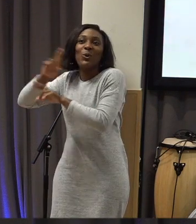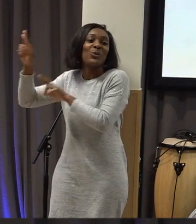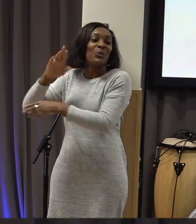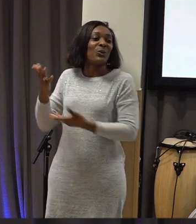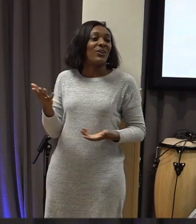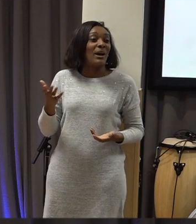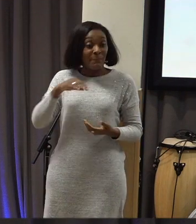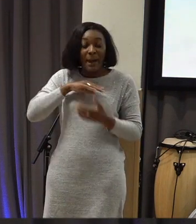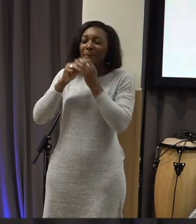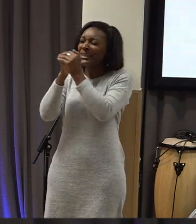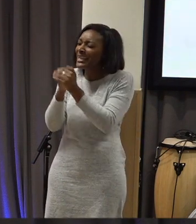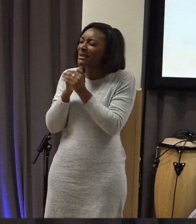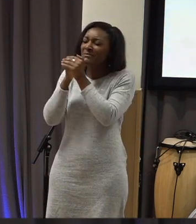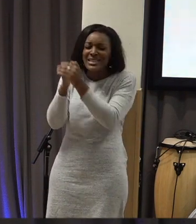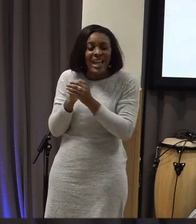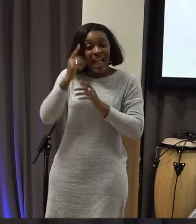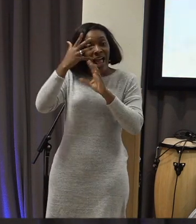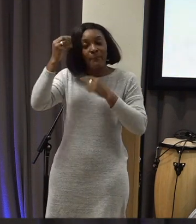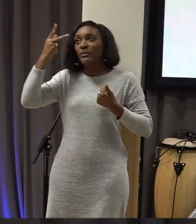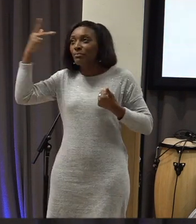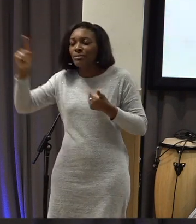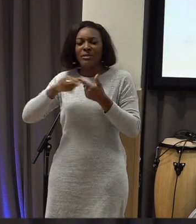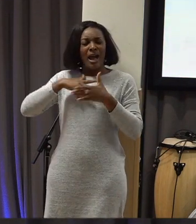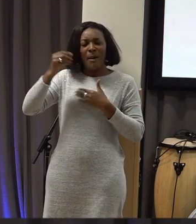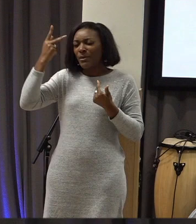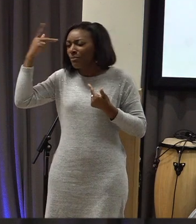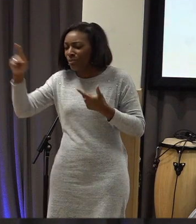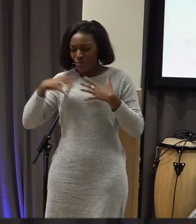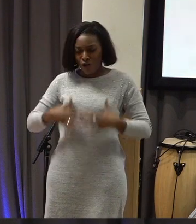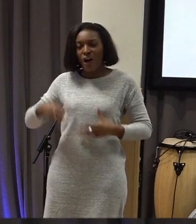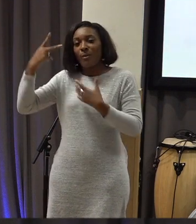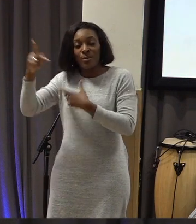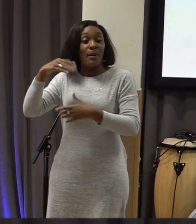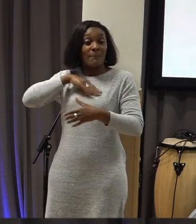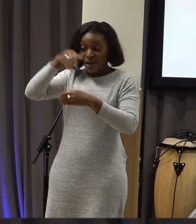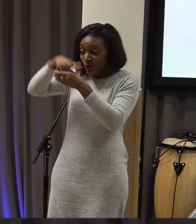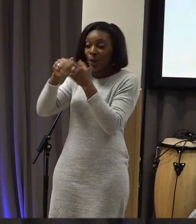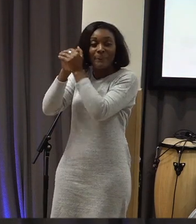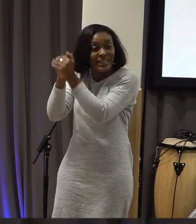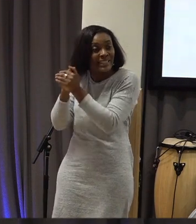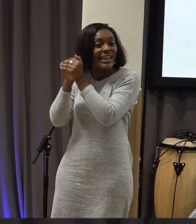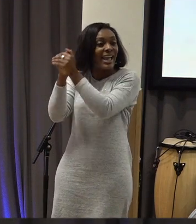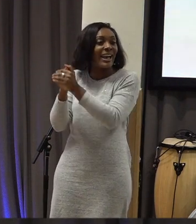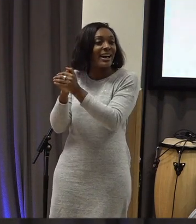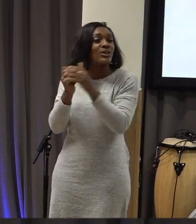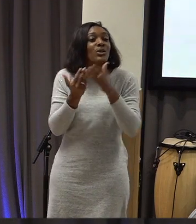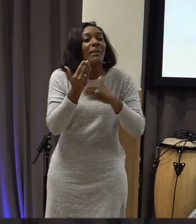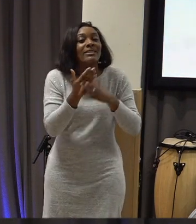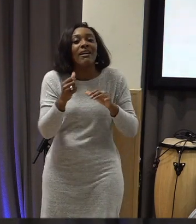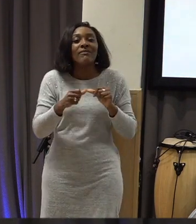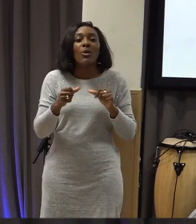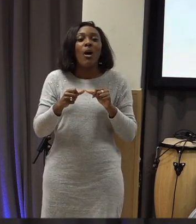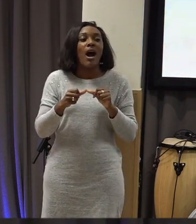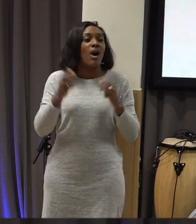C'est par la prière que tu peux rendre à Dieu ce qui lui appartient. Ce que nous avons fait ce matin, nous avons fait